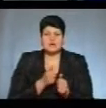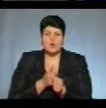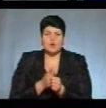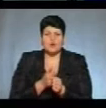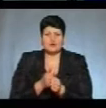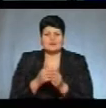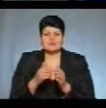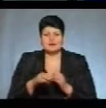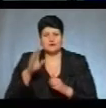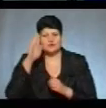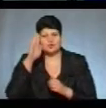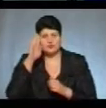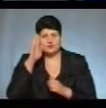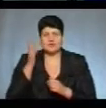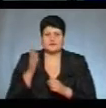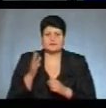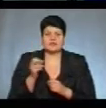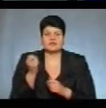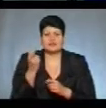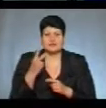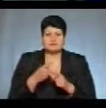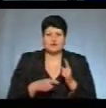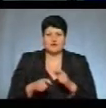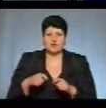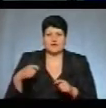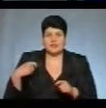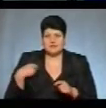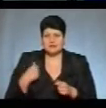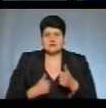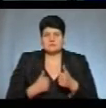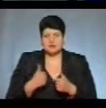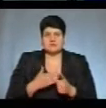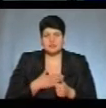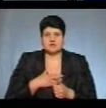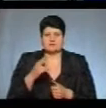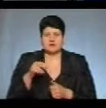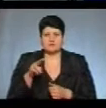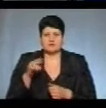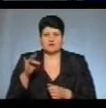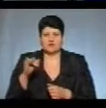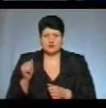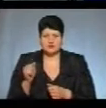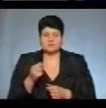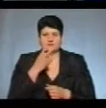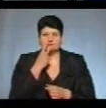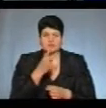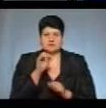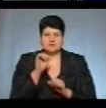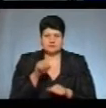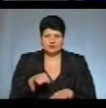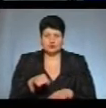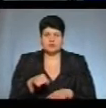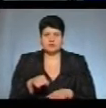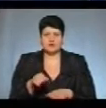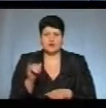переслідування серед чоловіків на дистанції 12,5 кілометрів. Змагатиметься наш Дмитро Підручний. Трансляцію змагань ви зможете переглянути